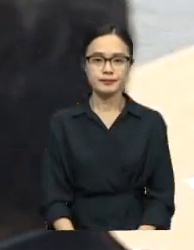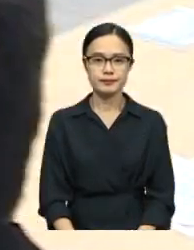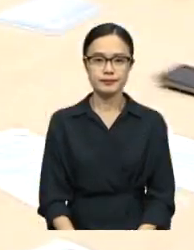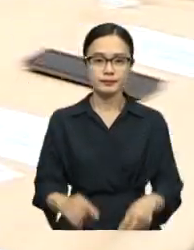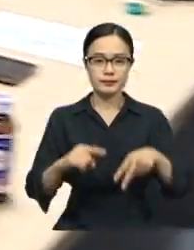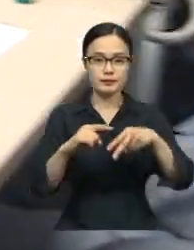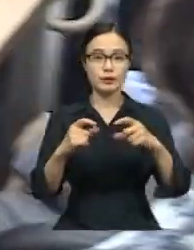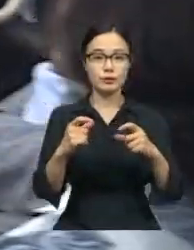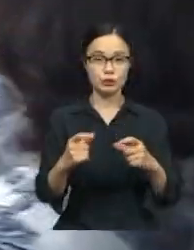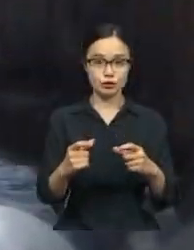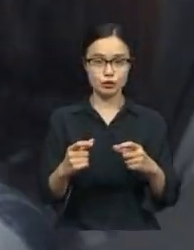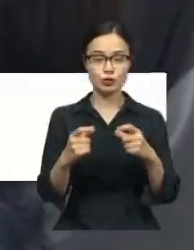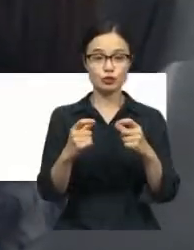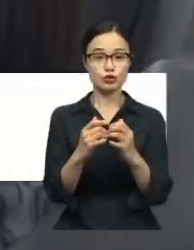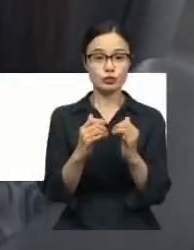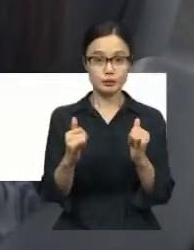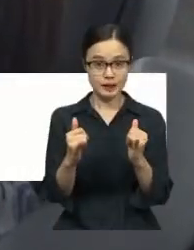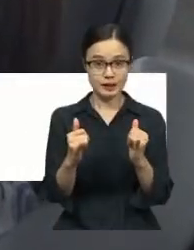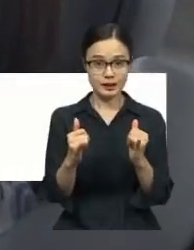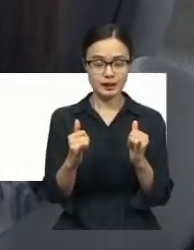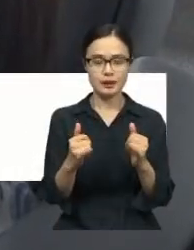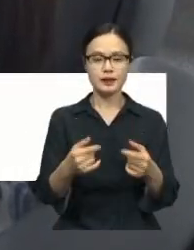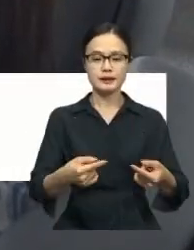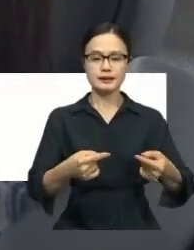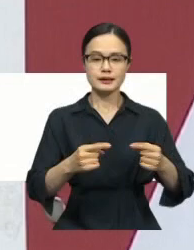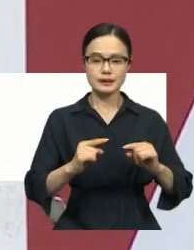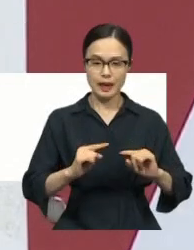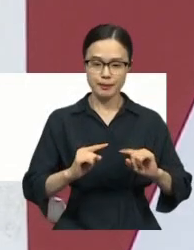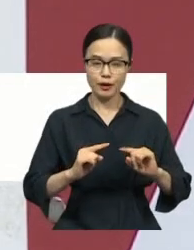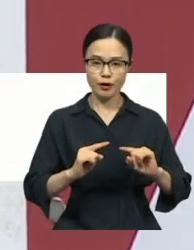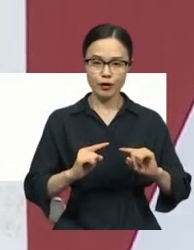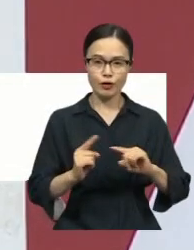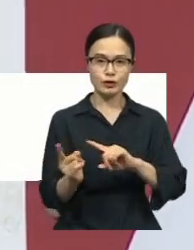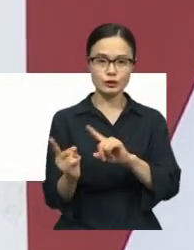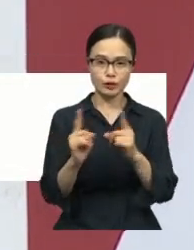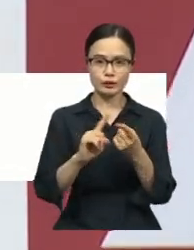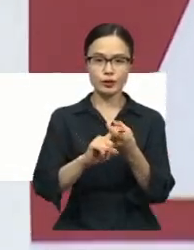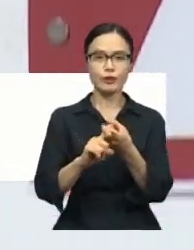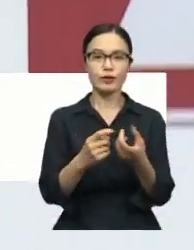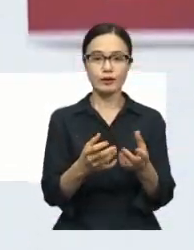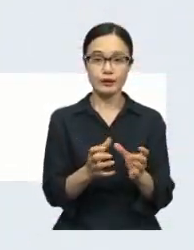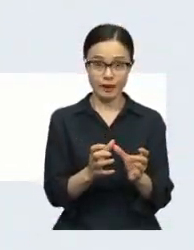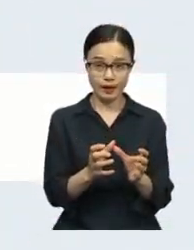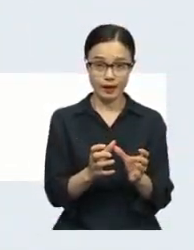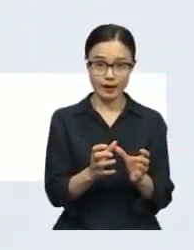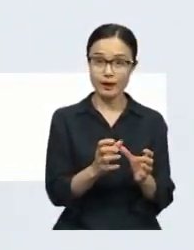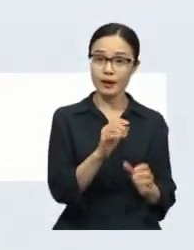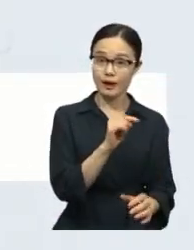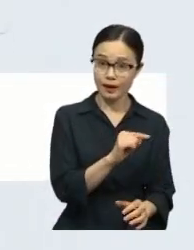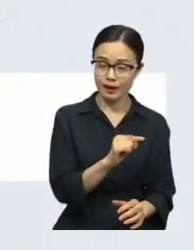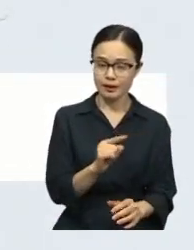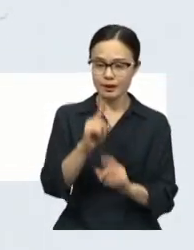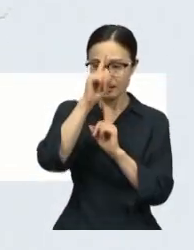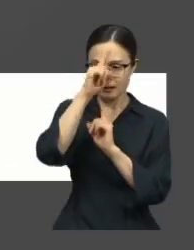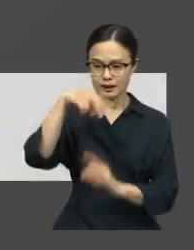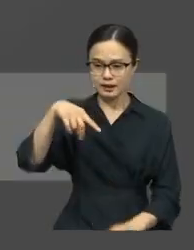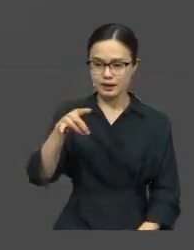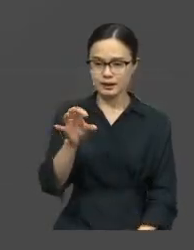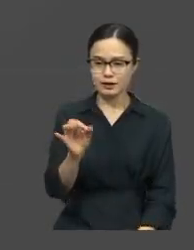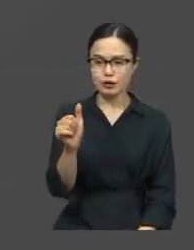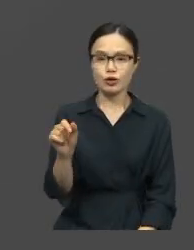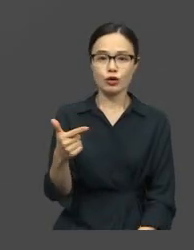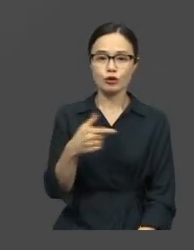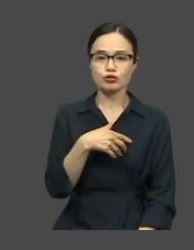서대문 주민참여정상화연대가 지난 14일 이성원 구청장을 경찰에 고소했습니다. 고소 내용은 두